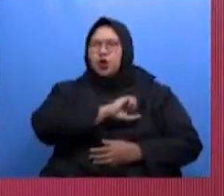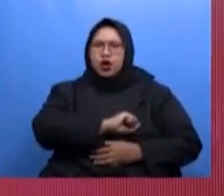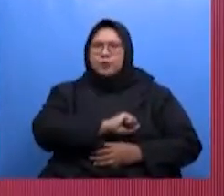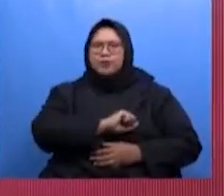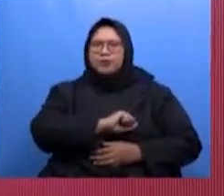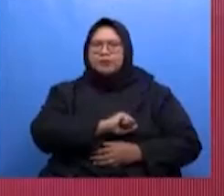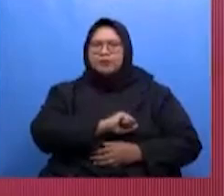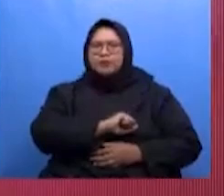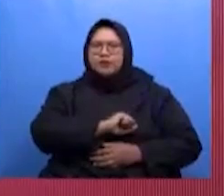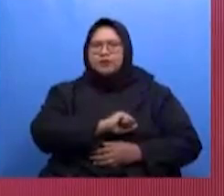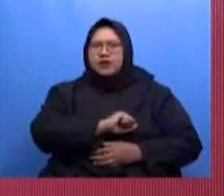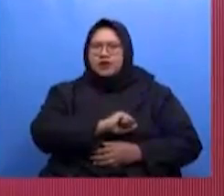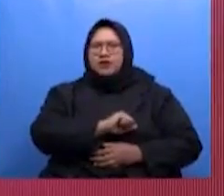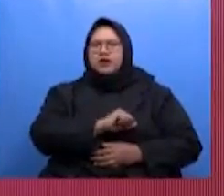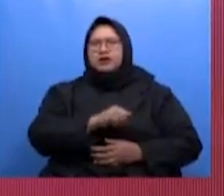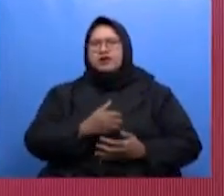bismillahirahmanirah